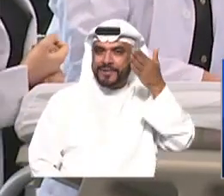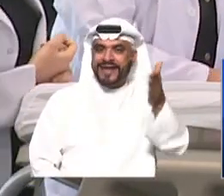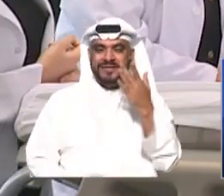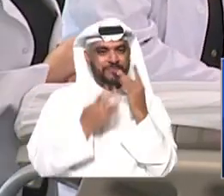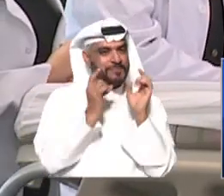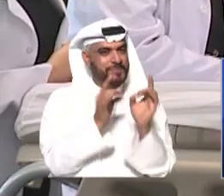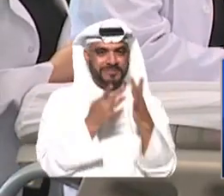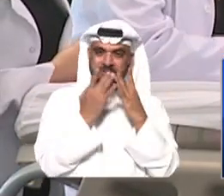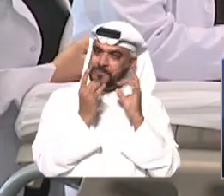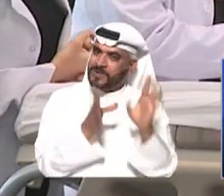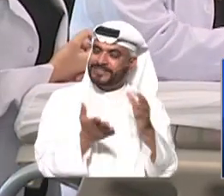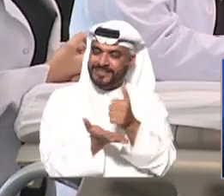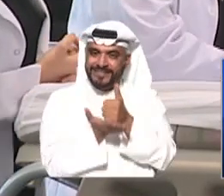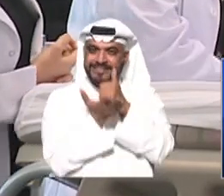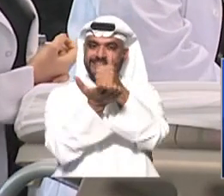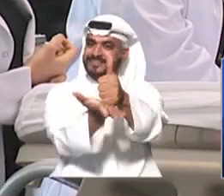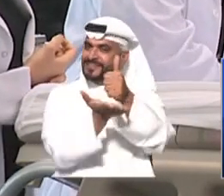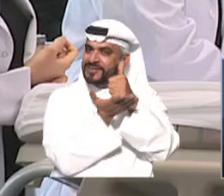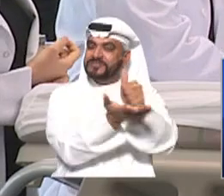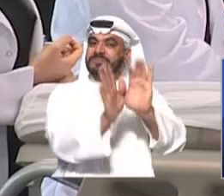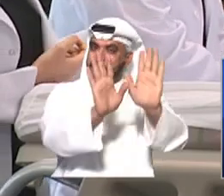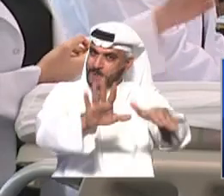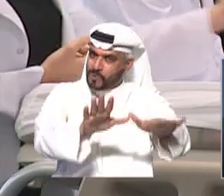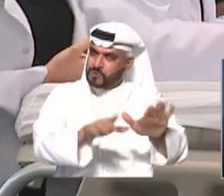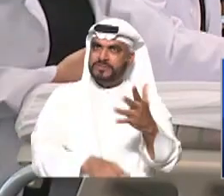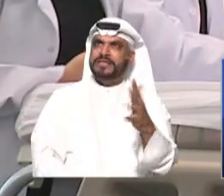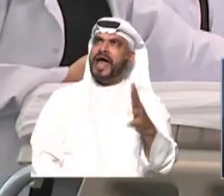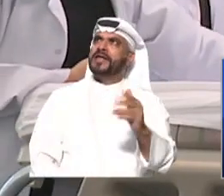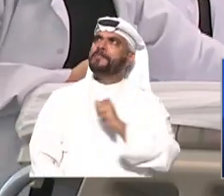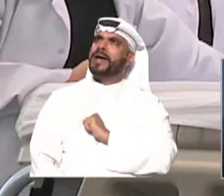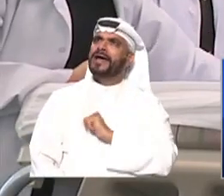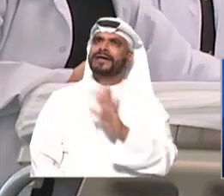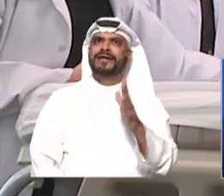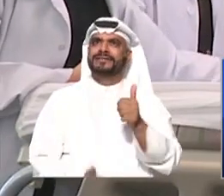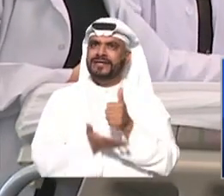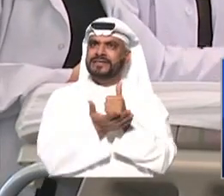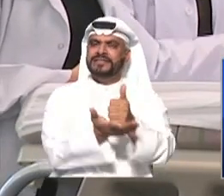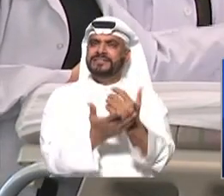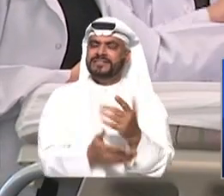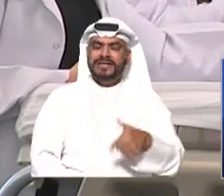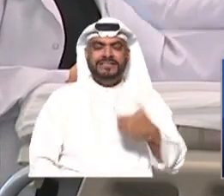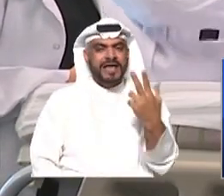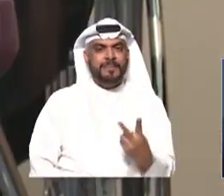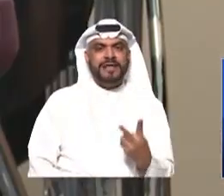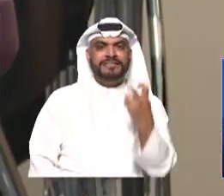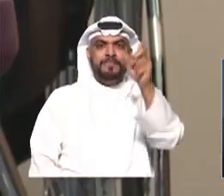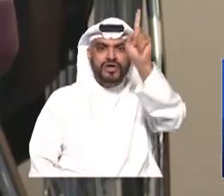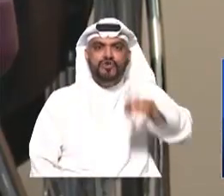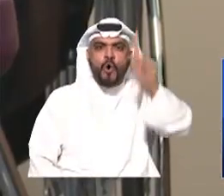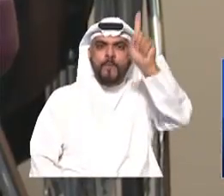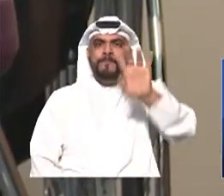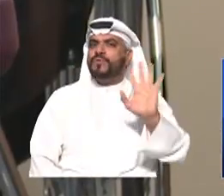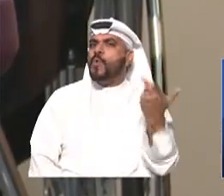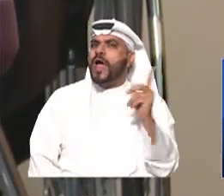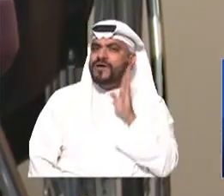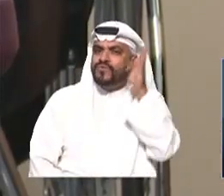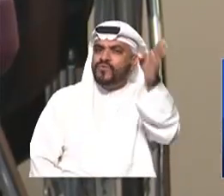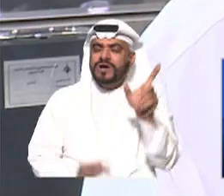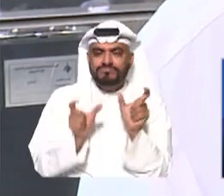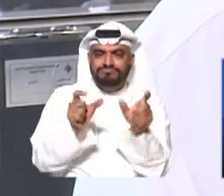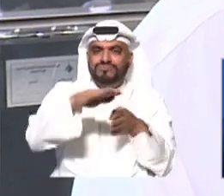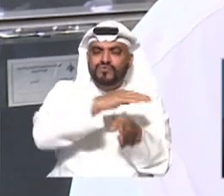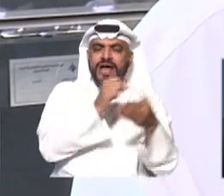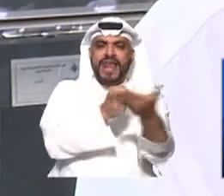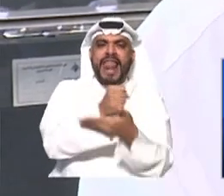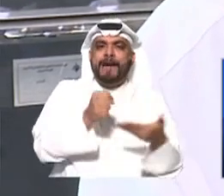طلبة متطوعين لمدة تقريبا شيء 70 يوم في محجر العبدلي. المهنة إنسانية نفس ما قاعد